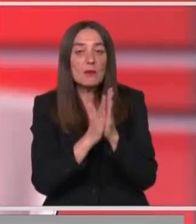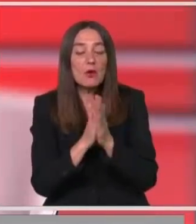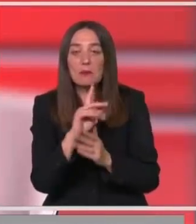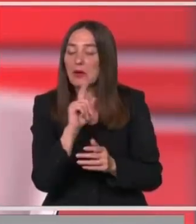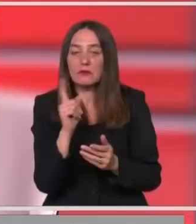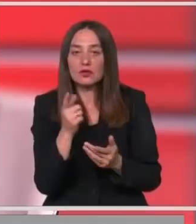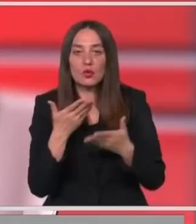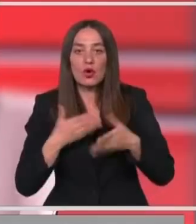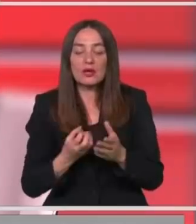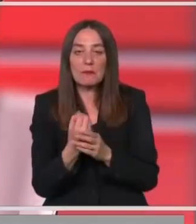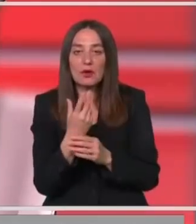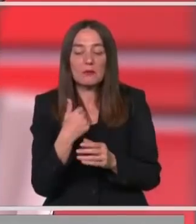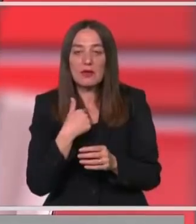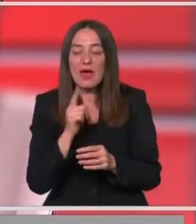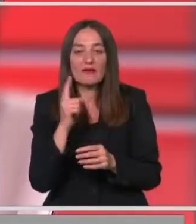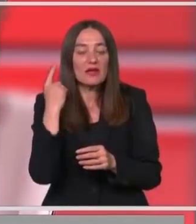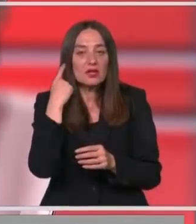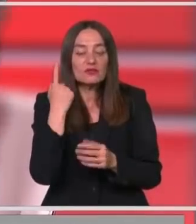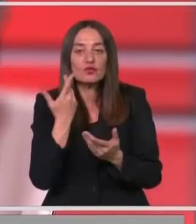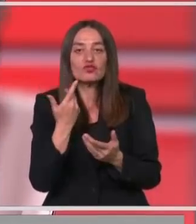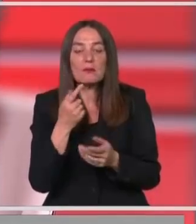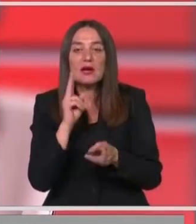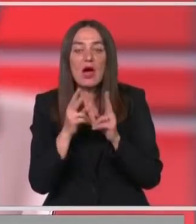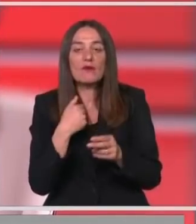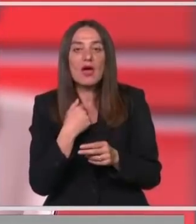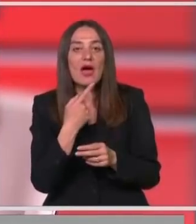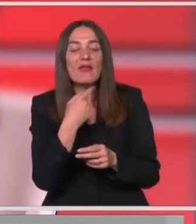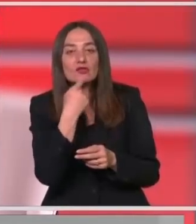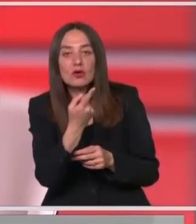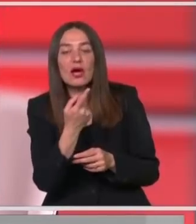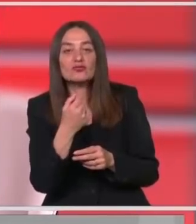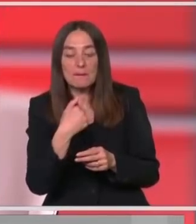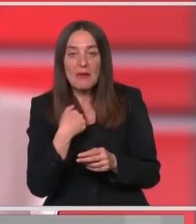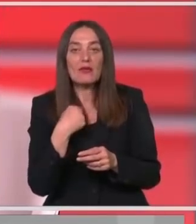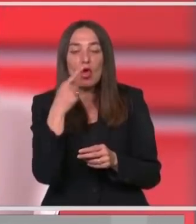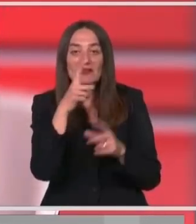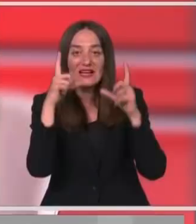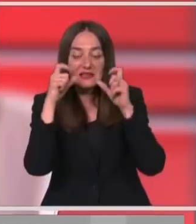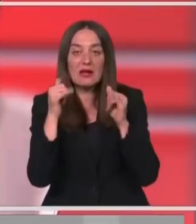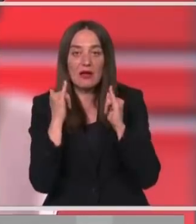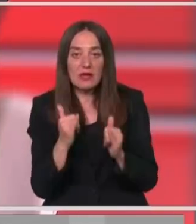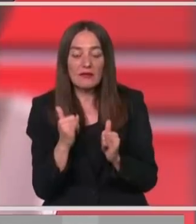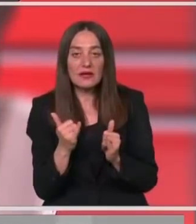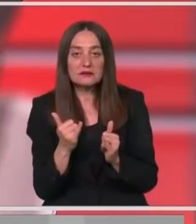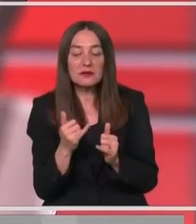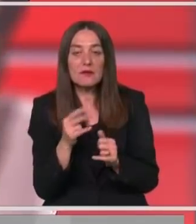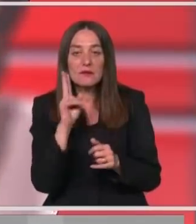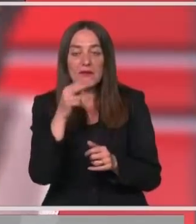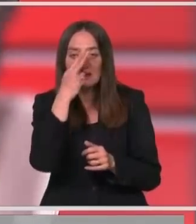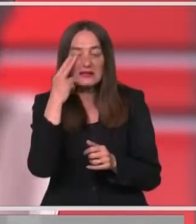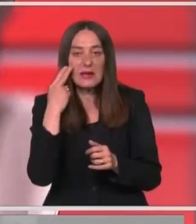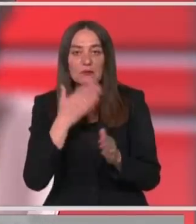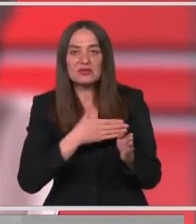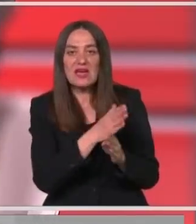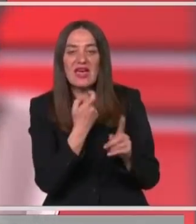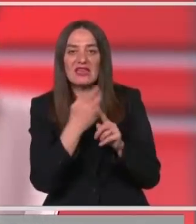Mislim, hoću da vam kažem sad, ne da zvučim kao da nešto zameram, ali meni je ona slika danas, imate zemunski kej